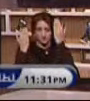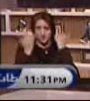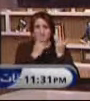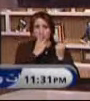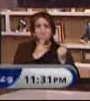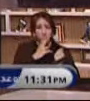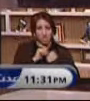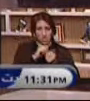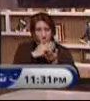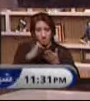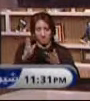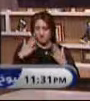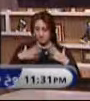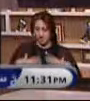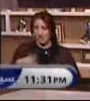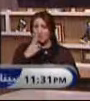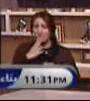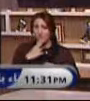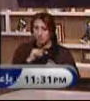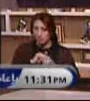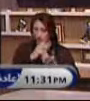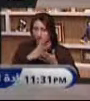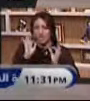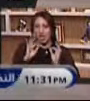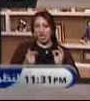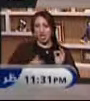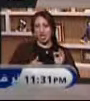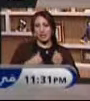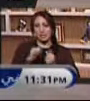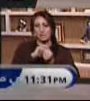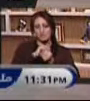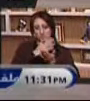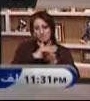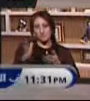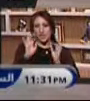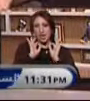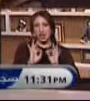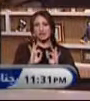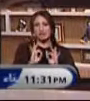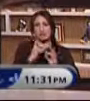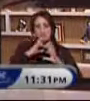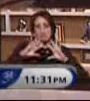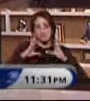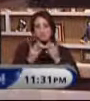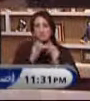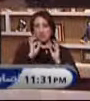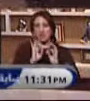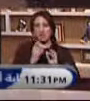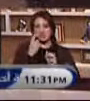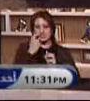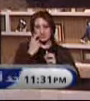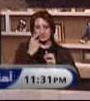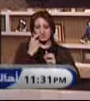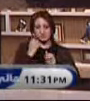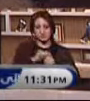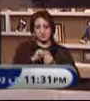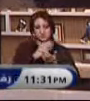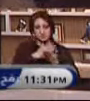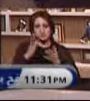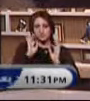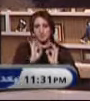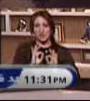استجيب لعبد قلبه مع لسانه معي وقلبه مع غيره. الله ما ينفعش. فقساوة القلب دي يعني لابد